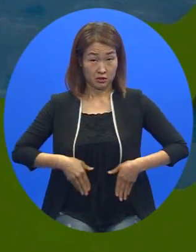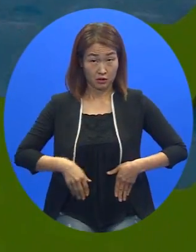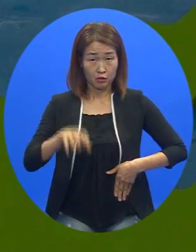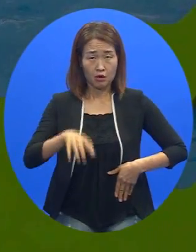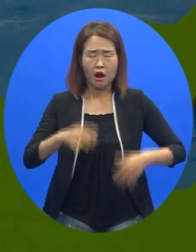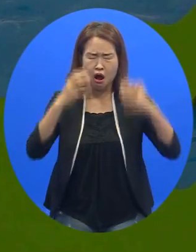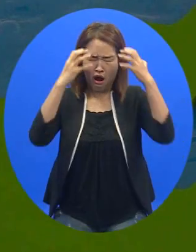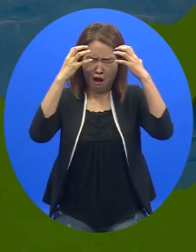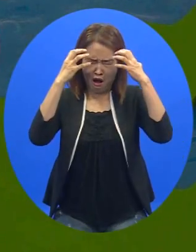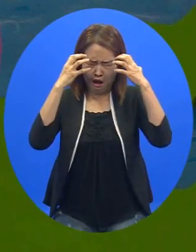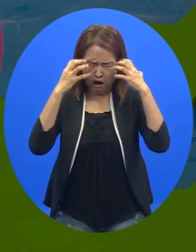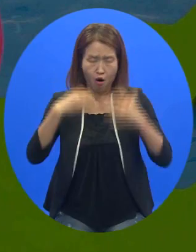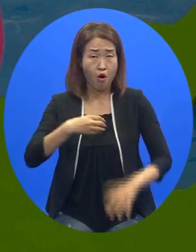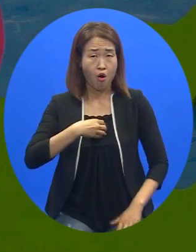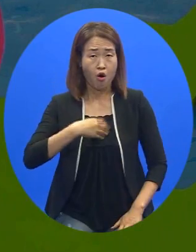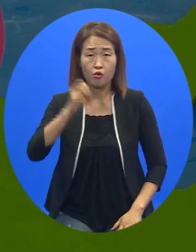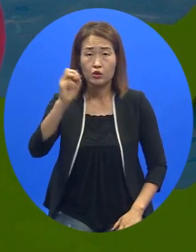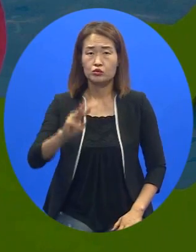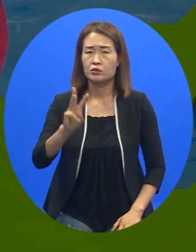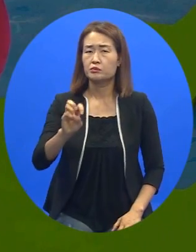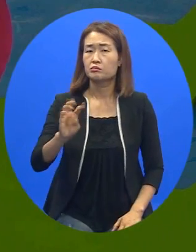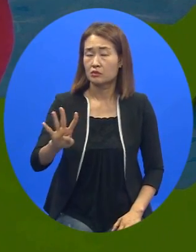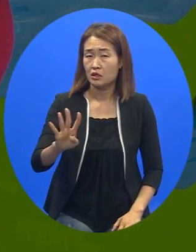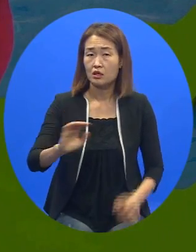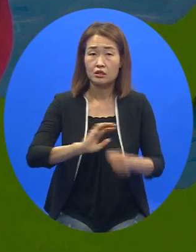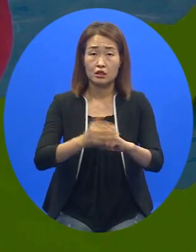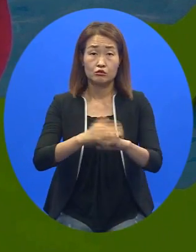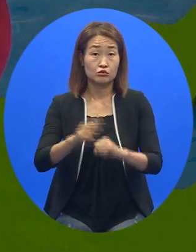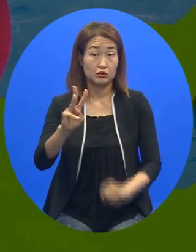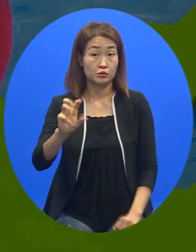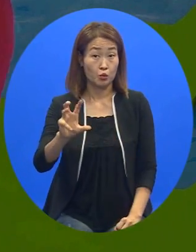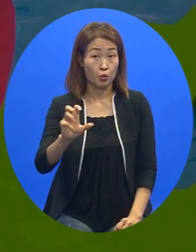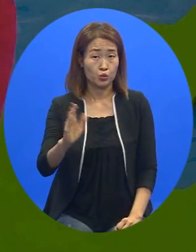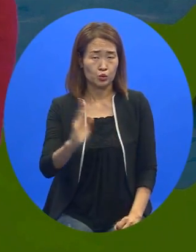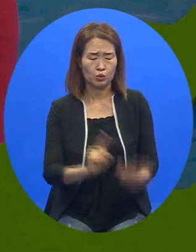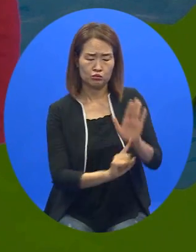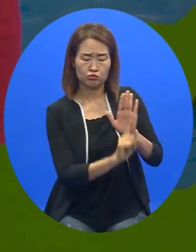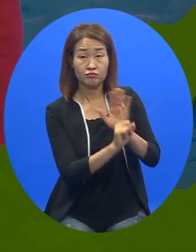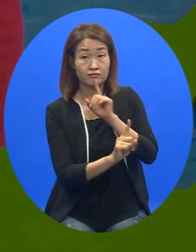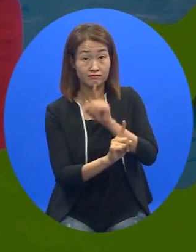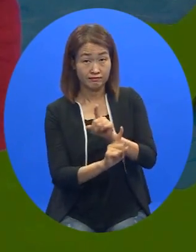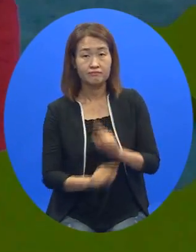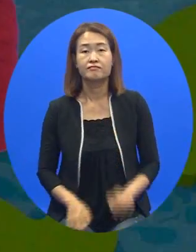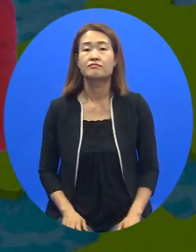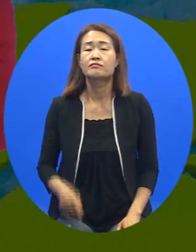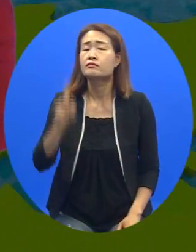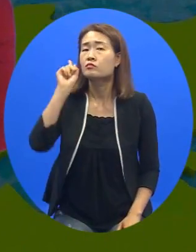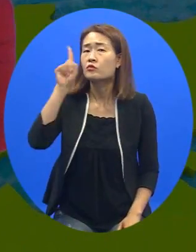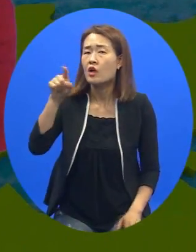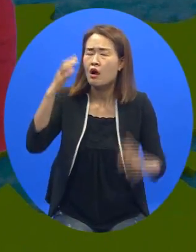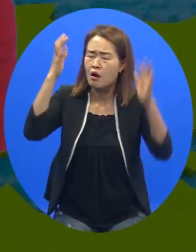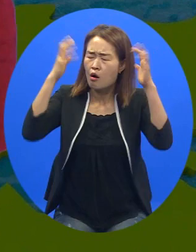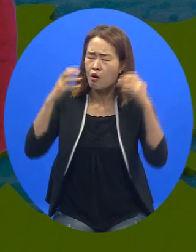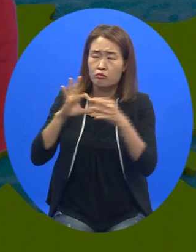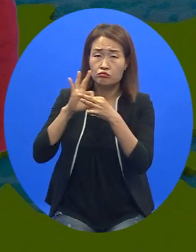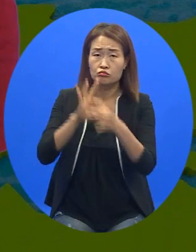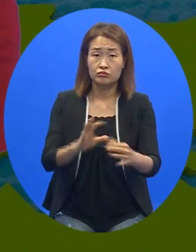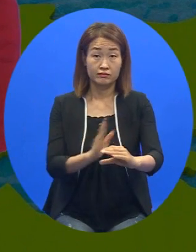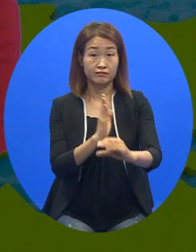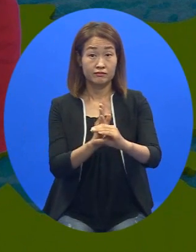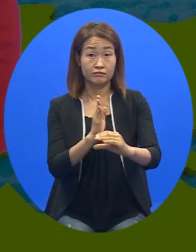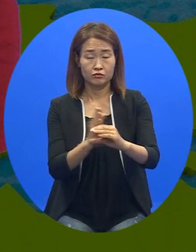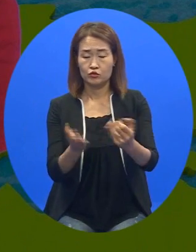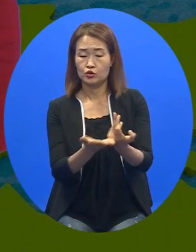현재 폭염경보가 내려진 광주 34도, 대구는 35도까지 오르겠습니다. 내일도 더위가 이어지는